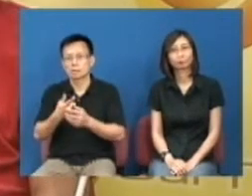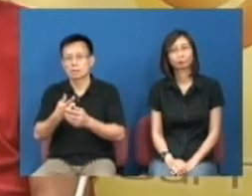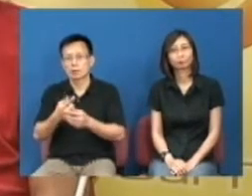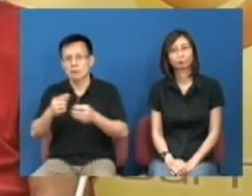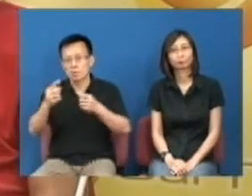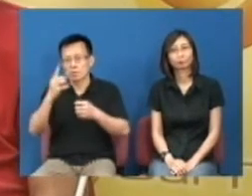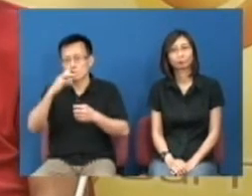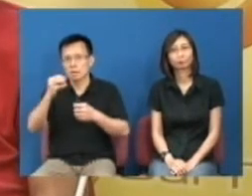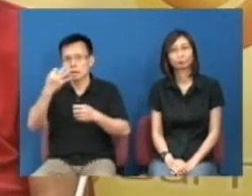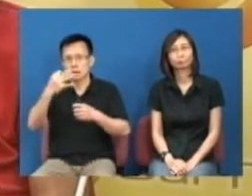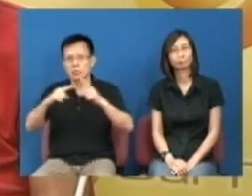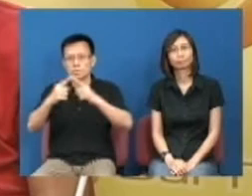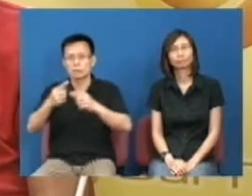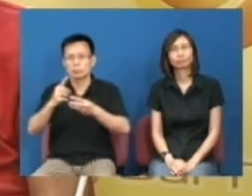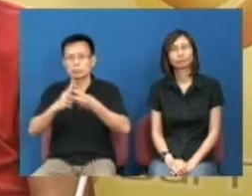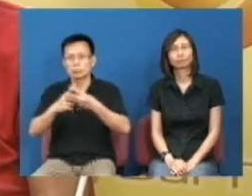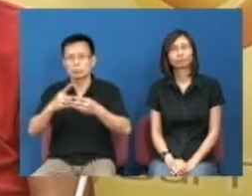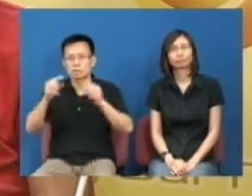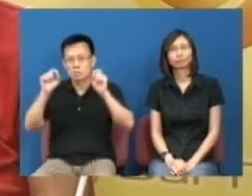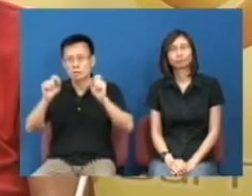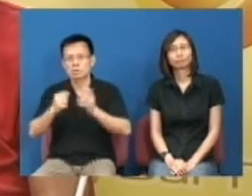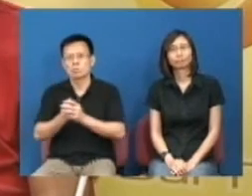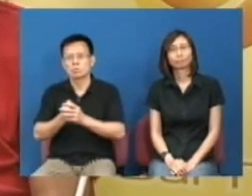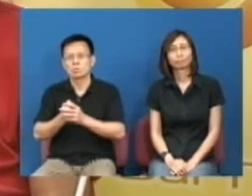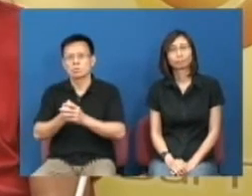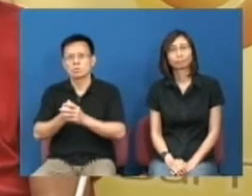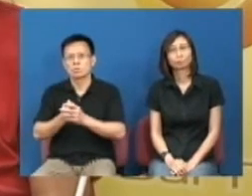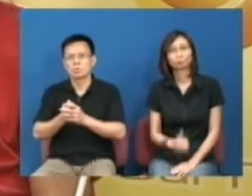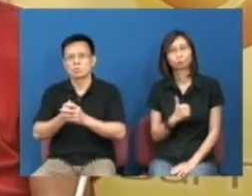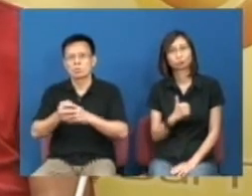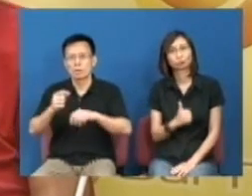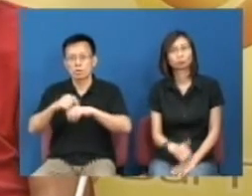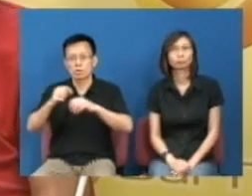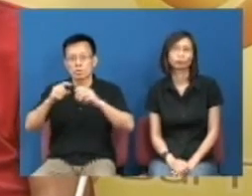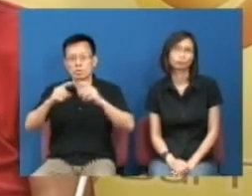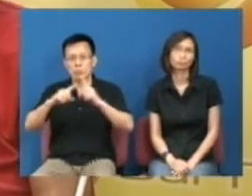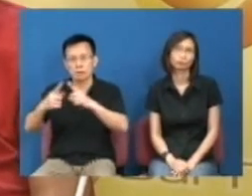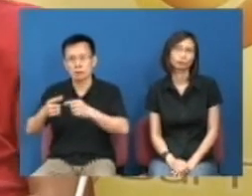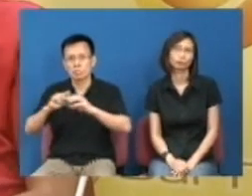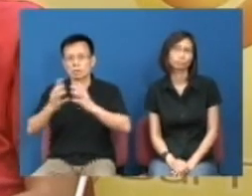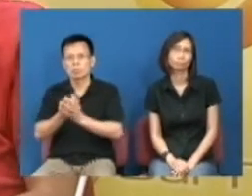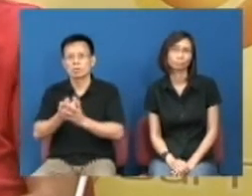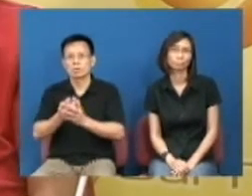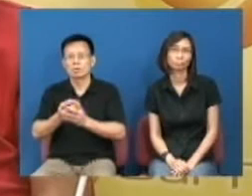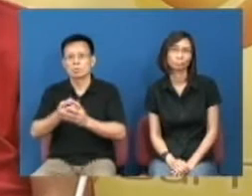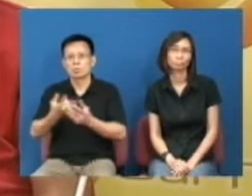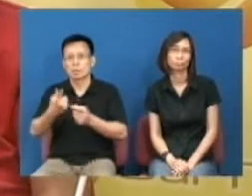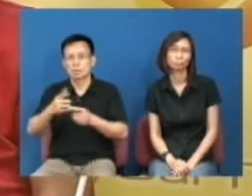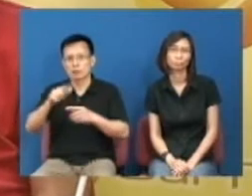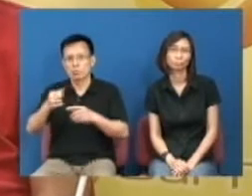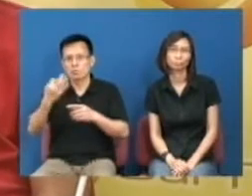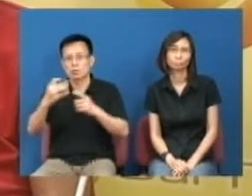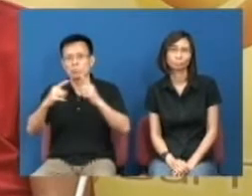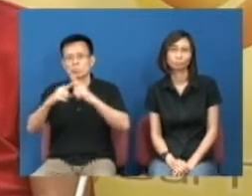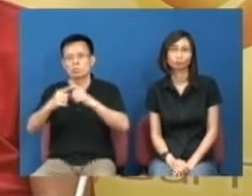主義革命。共產呢、這個國民黨嘅舊三民主義係咪啊？ 咁所以即係好